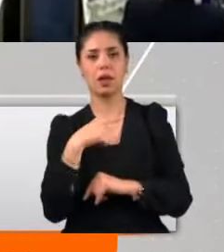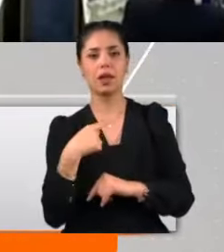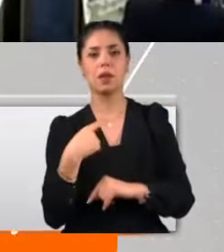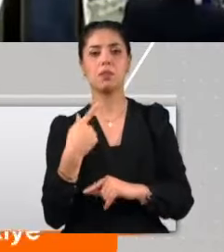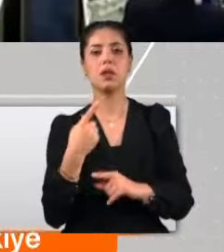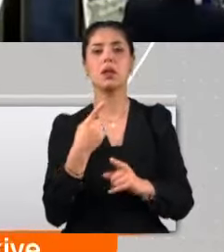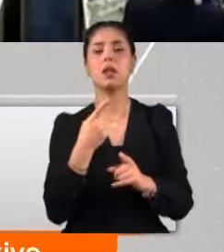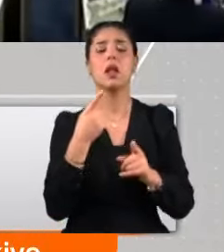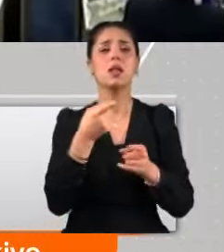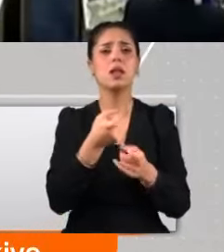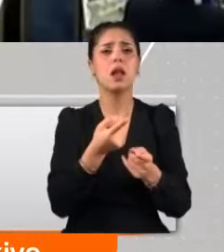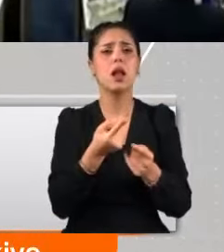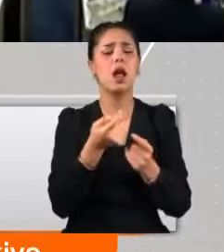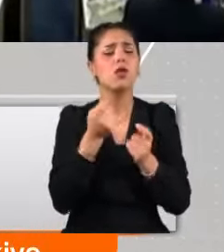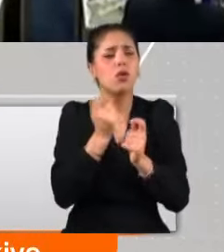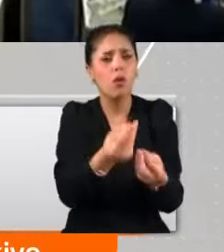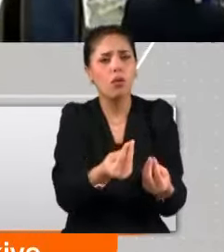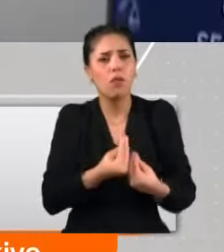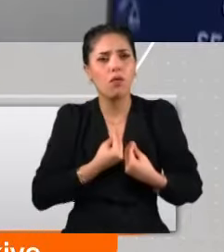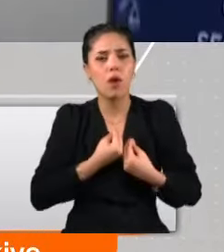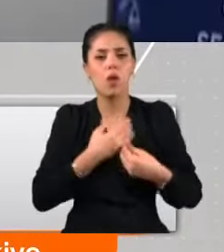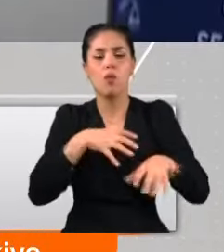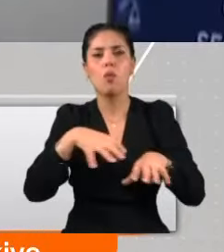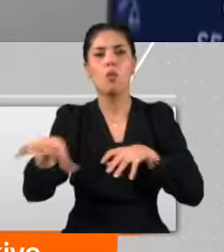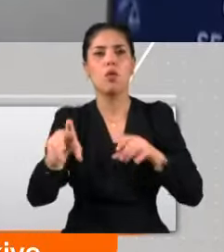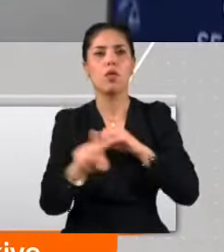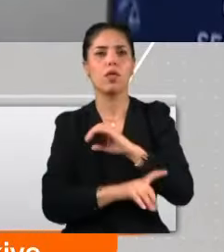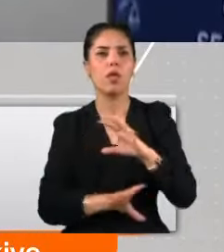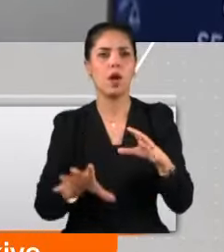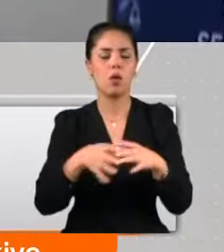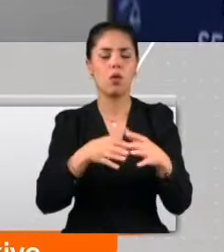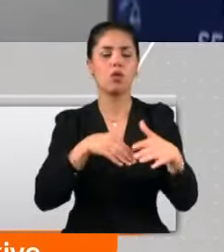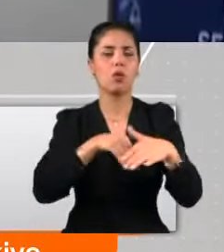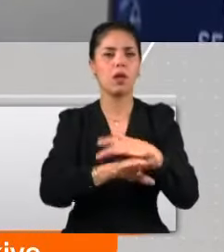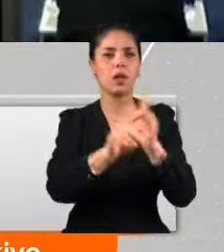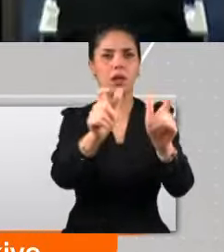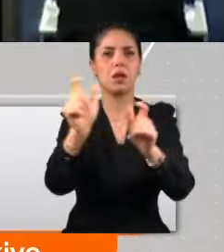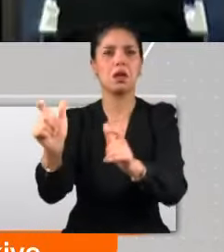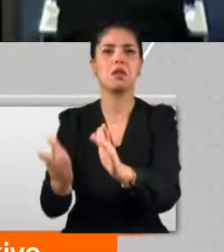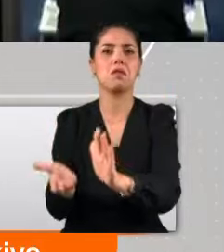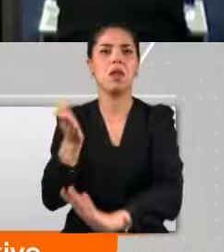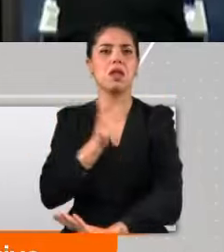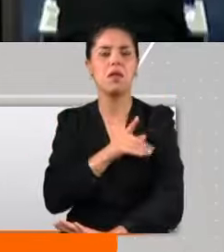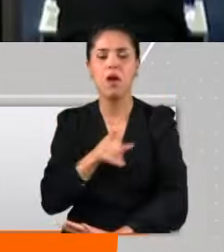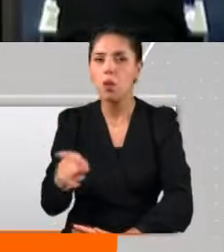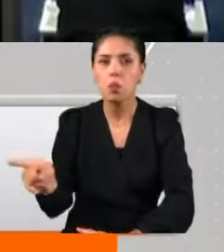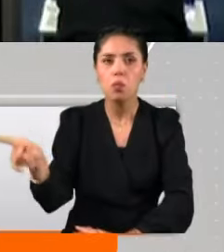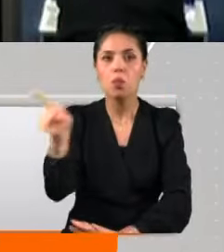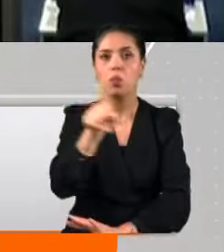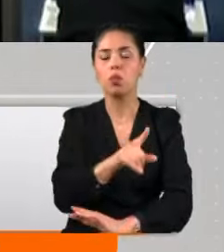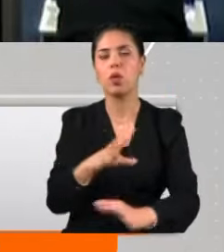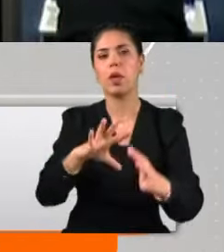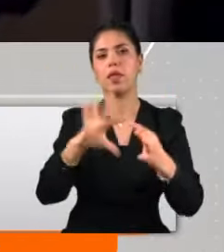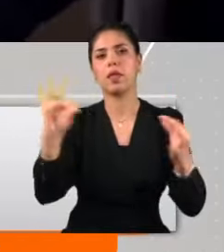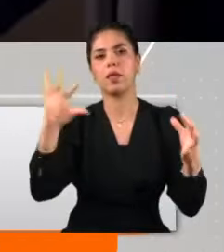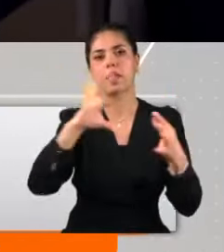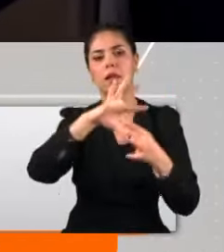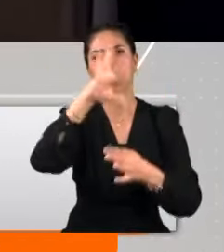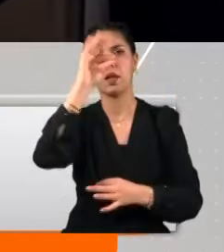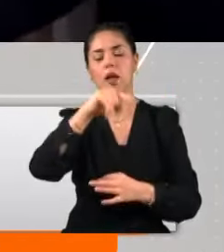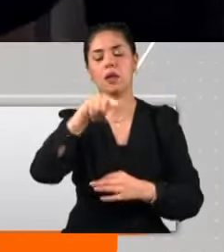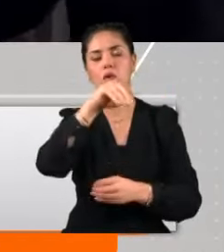silahlar bakıyorsunuz bölücü terör örgütünün sığınaklarından çıkıyor bunların NATO'nun Taşıyıcı